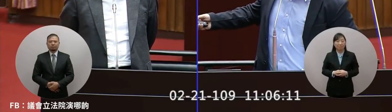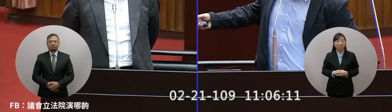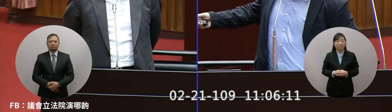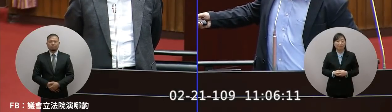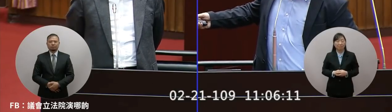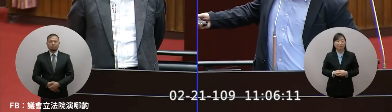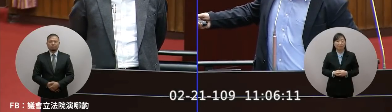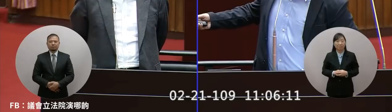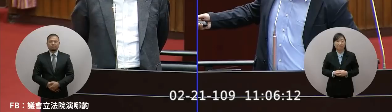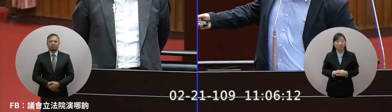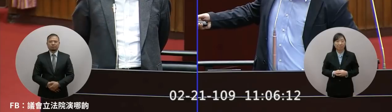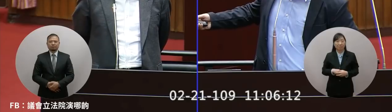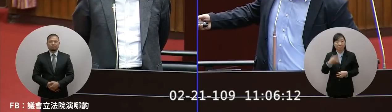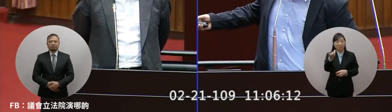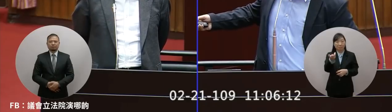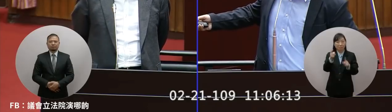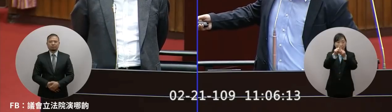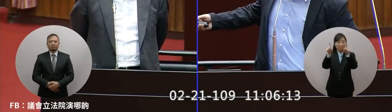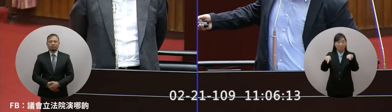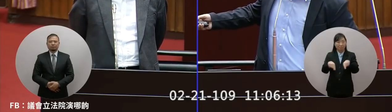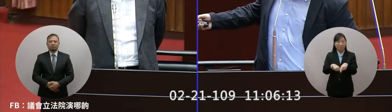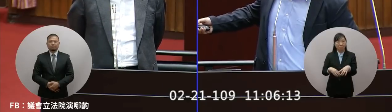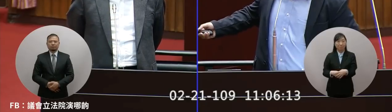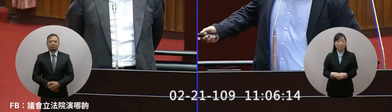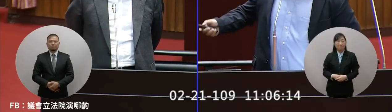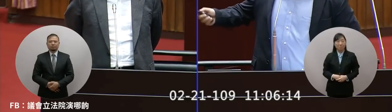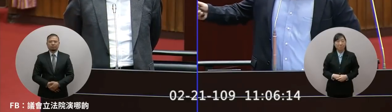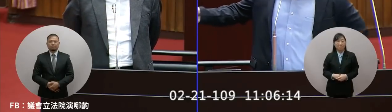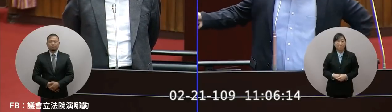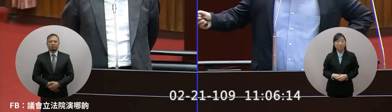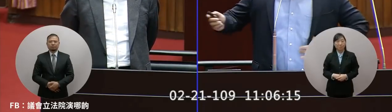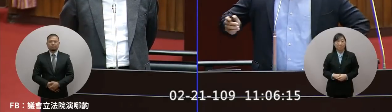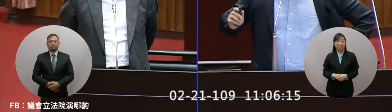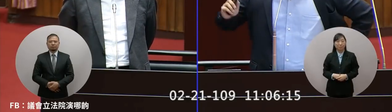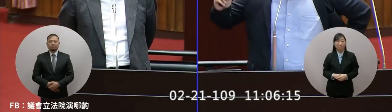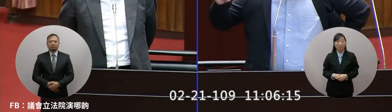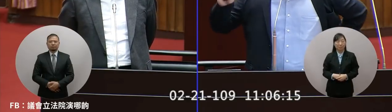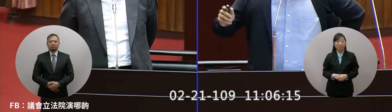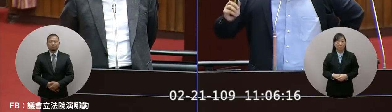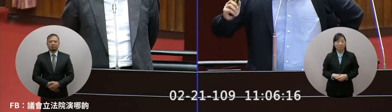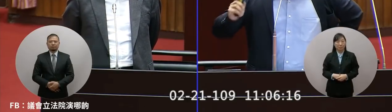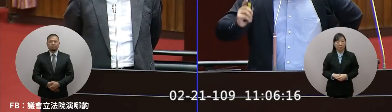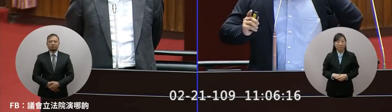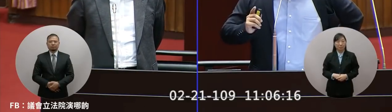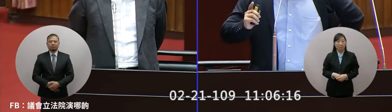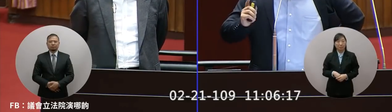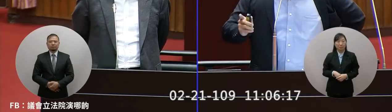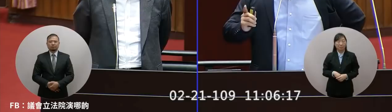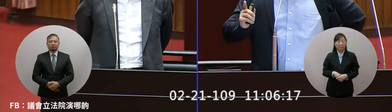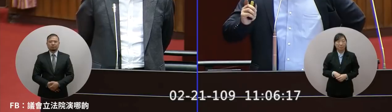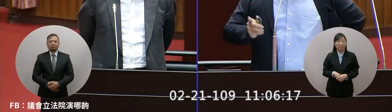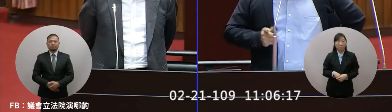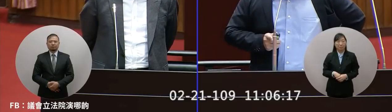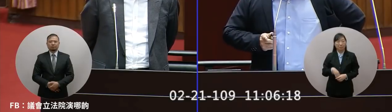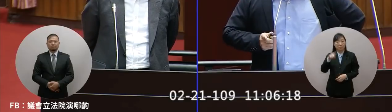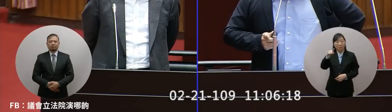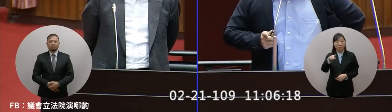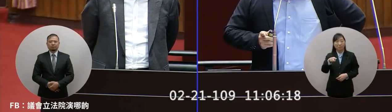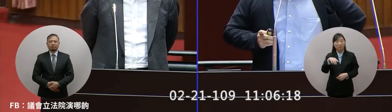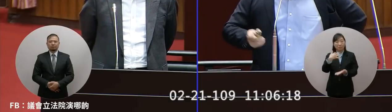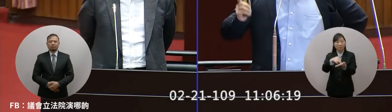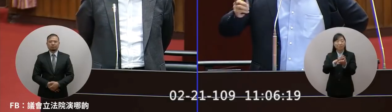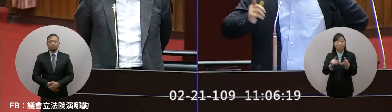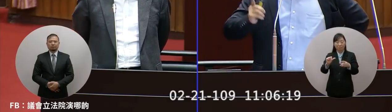好，就刚刚那一张，好，好，就是说，这个是分到这个第五类